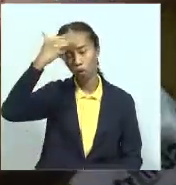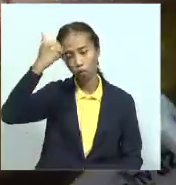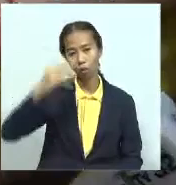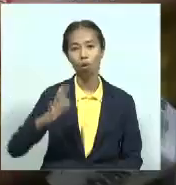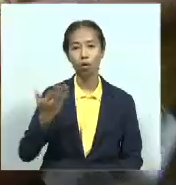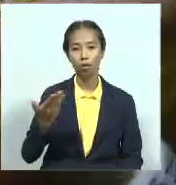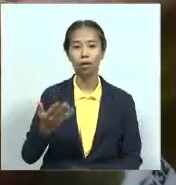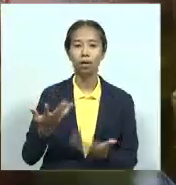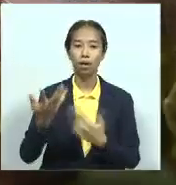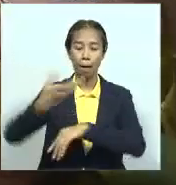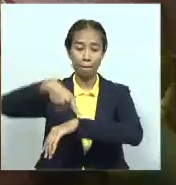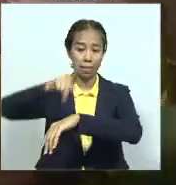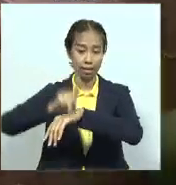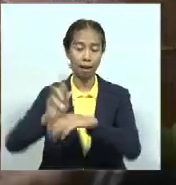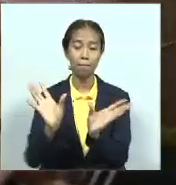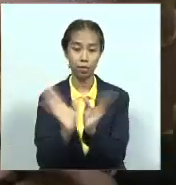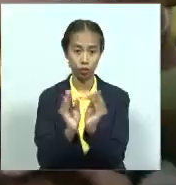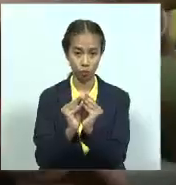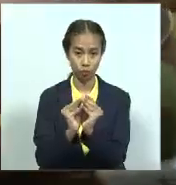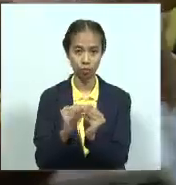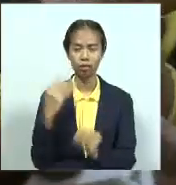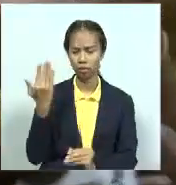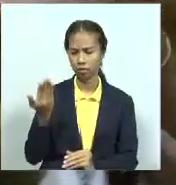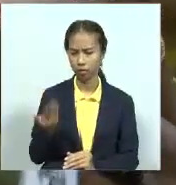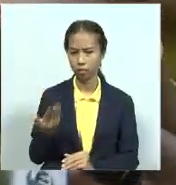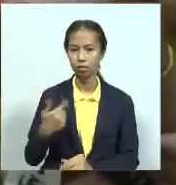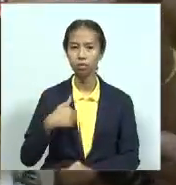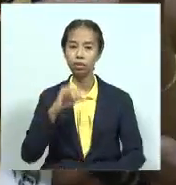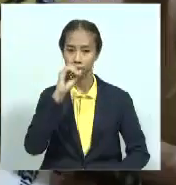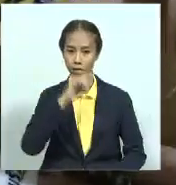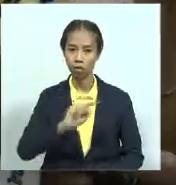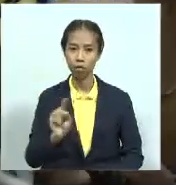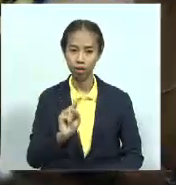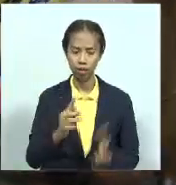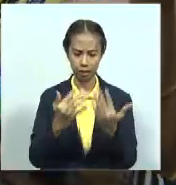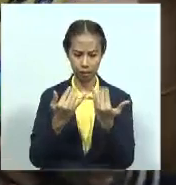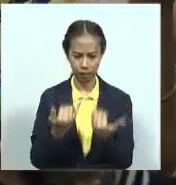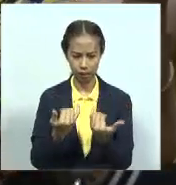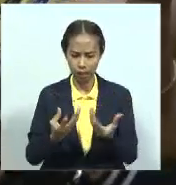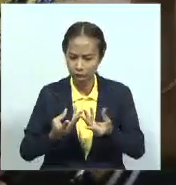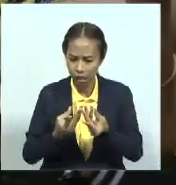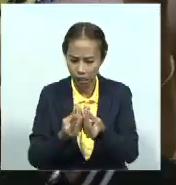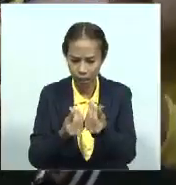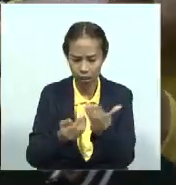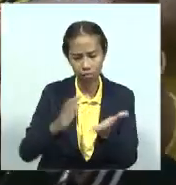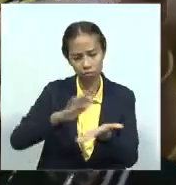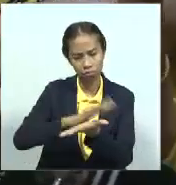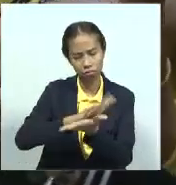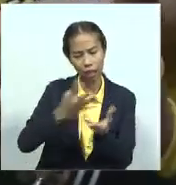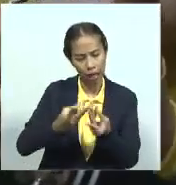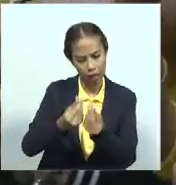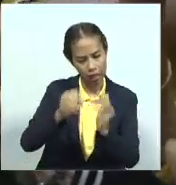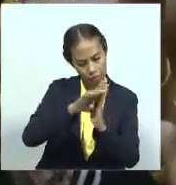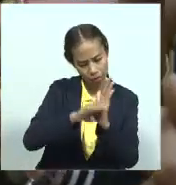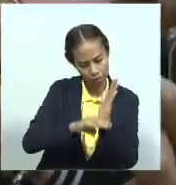าผู้แทนราษฎรเป็นประธานการประชุมประธานสภาผู้แทนราษฎรก็ได้กล่าวว่ายังไม่เห็นรายละเอียดนะคะแต่ถ้าห